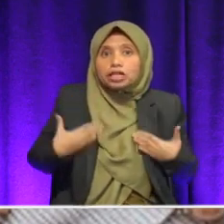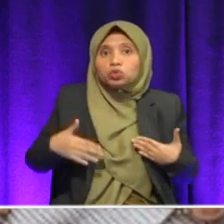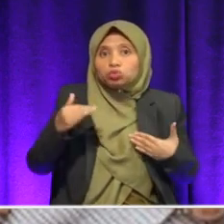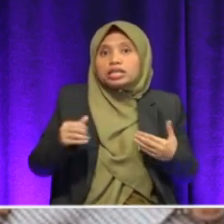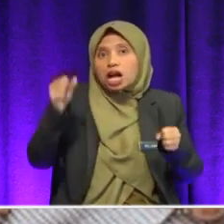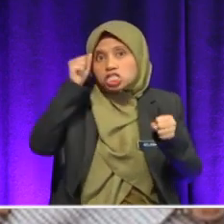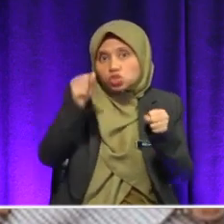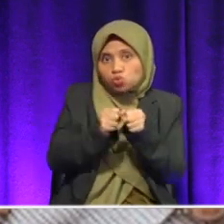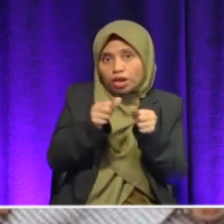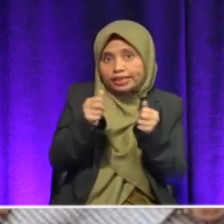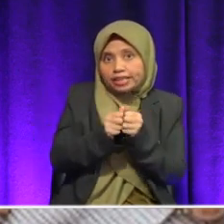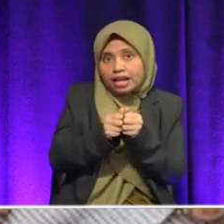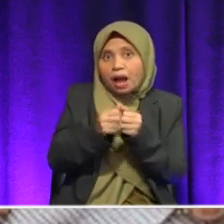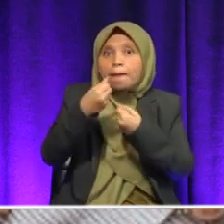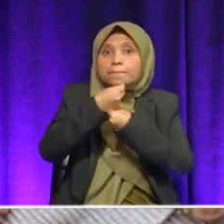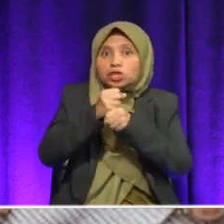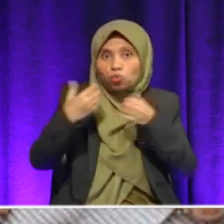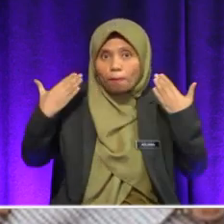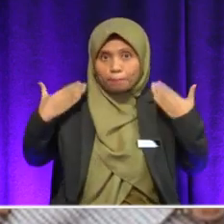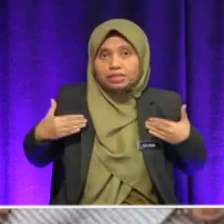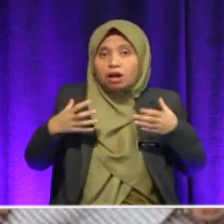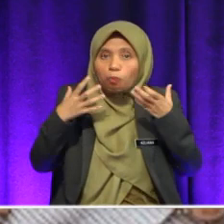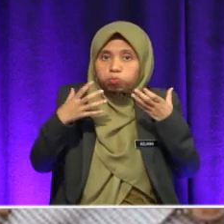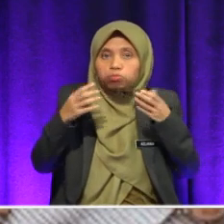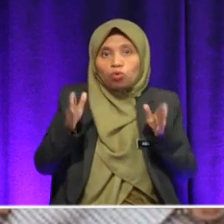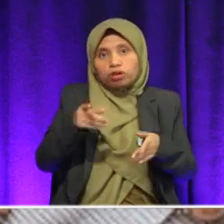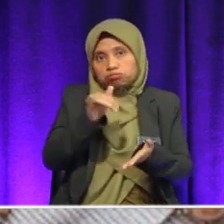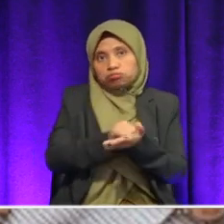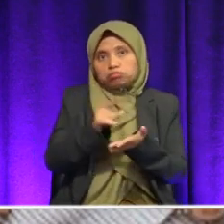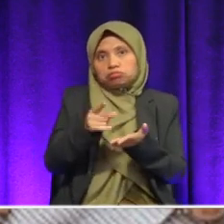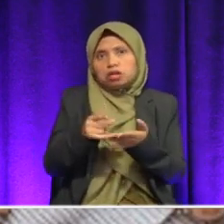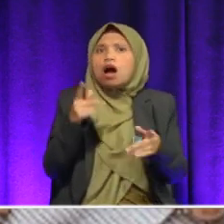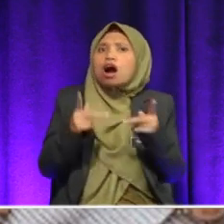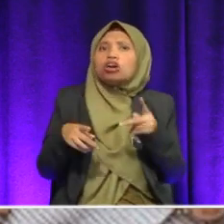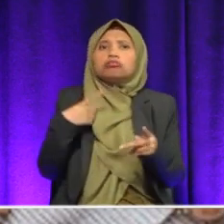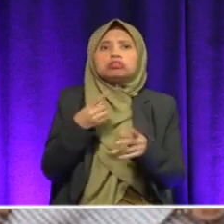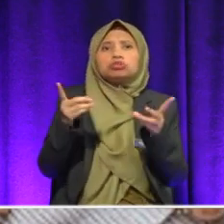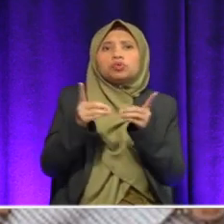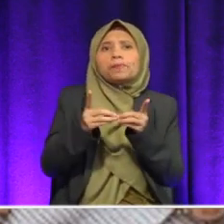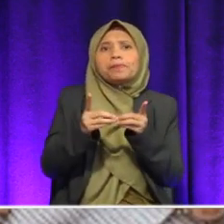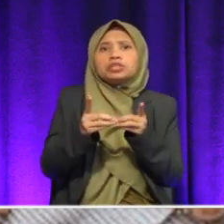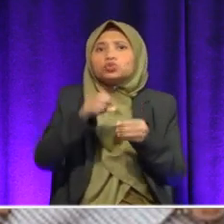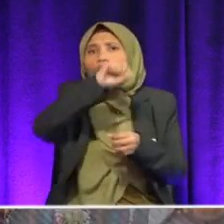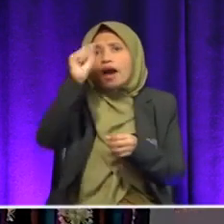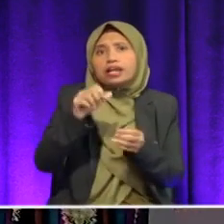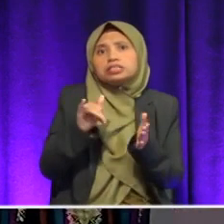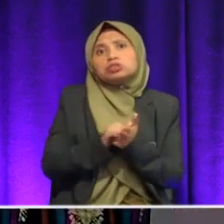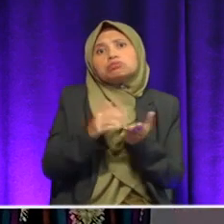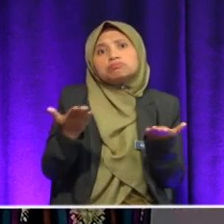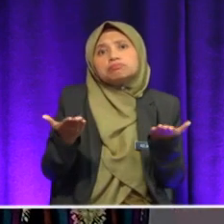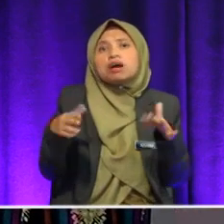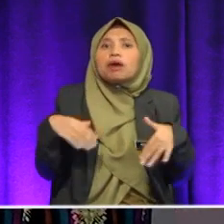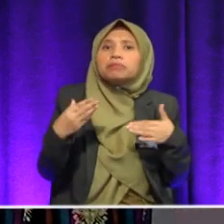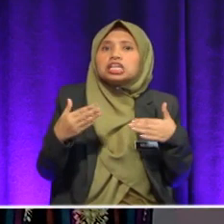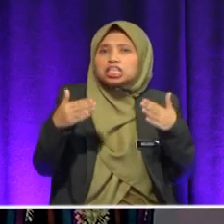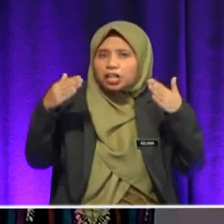bentuk badan pelanggan itu Baiklah jadi bidik itu jempol soalnya yang pertama sekali kita kena